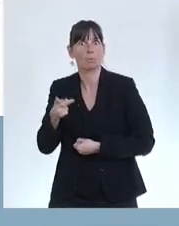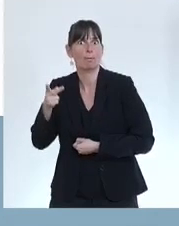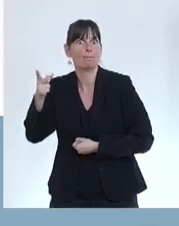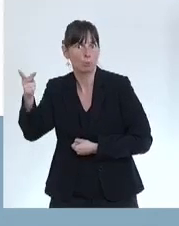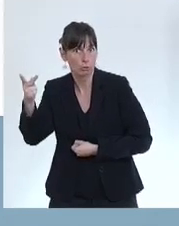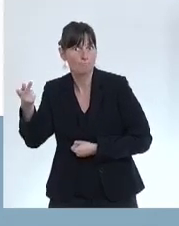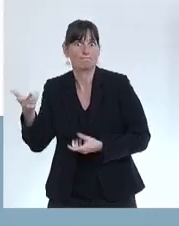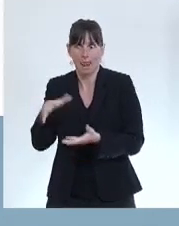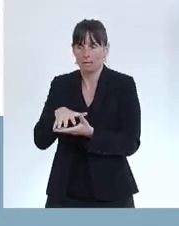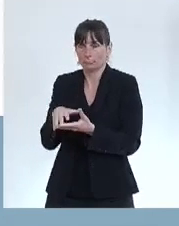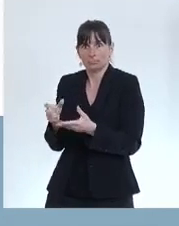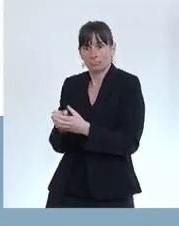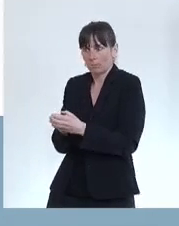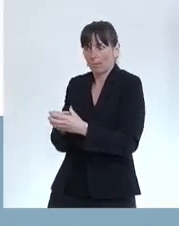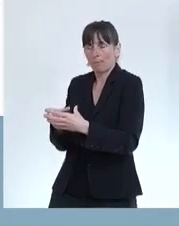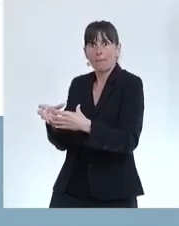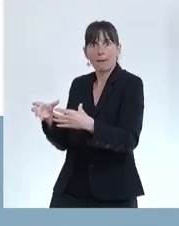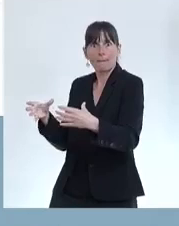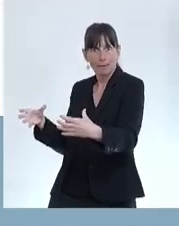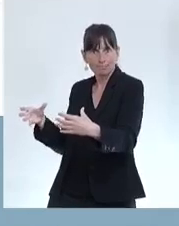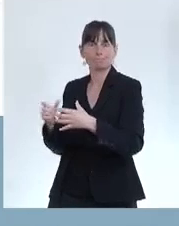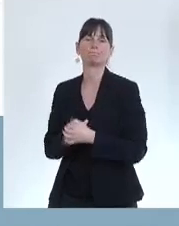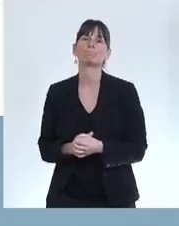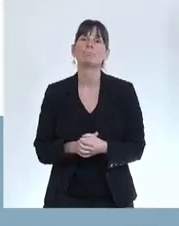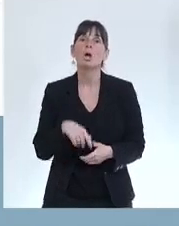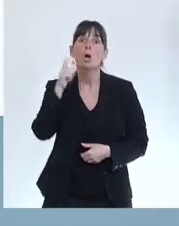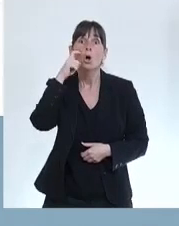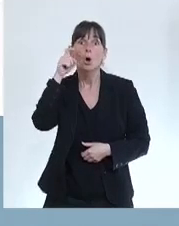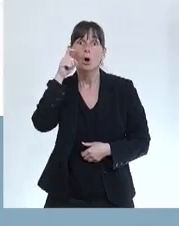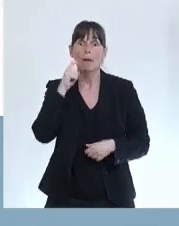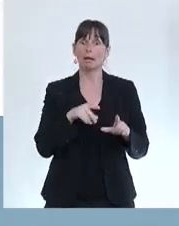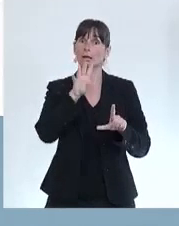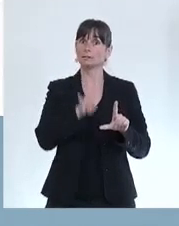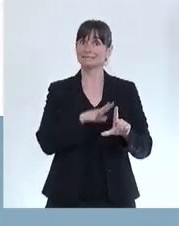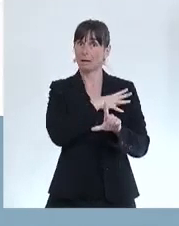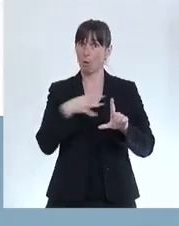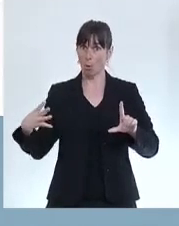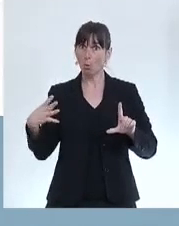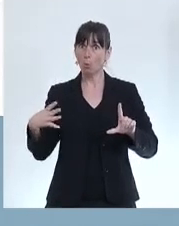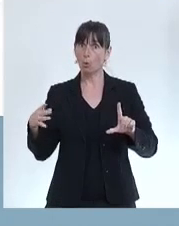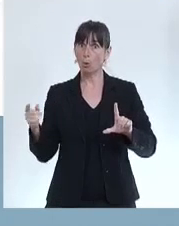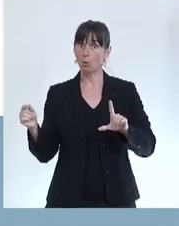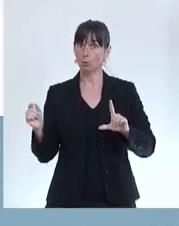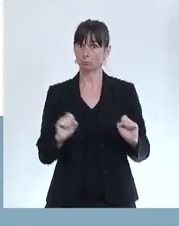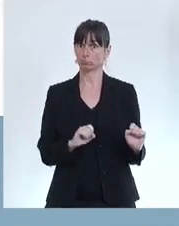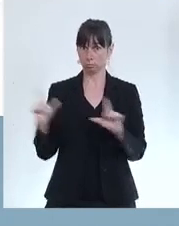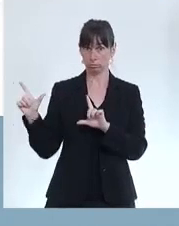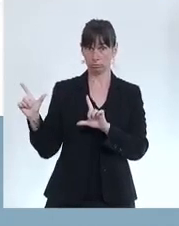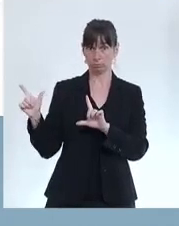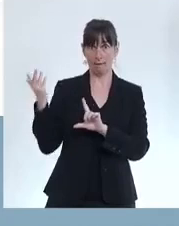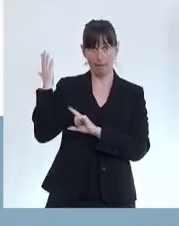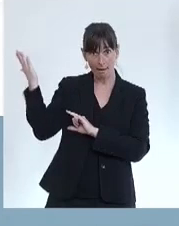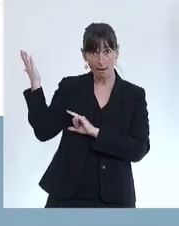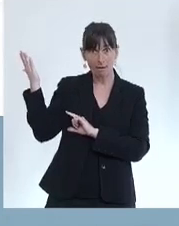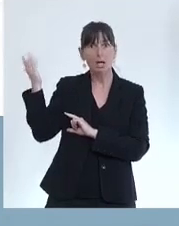plus en plus nombreuses. Et vous voyez sur le tableau tel qu'il vous est présenté à côté de moi, que si